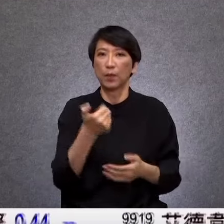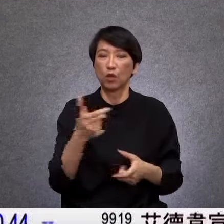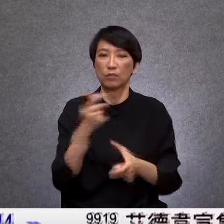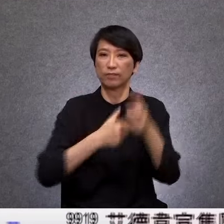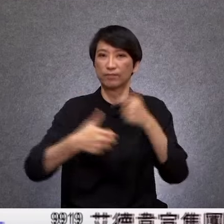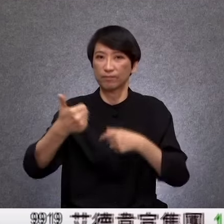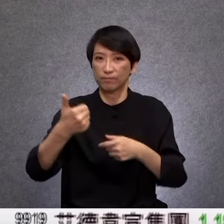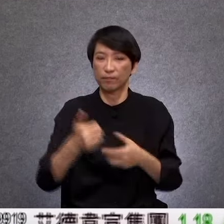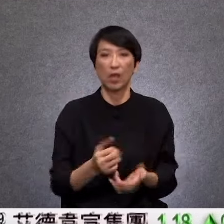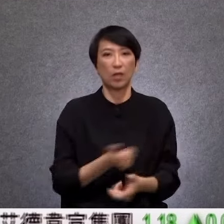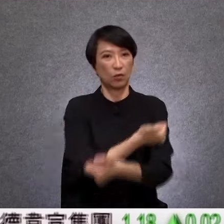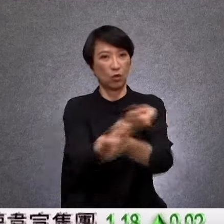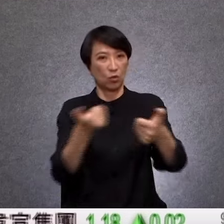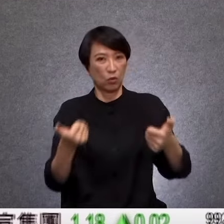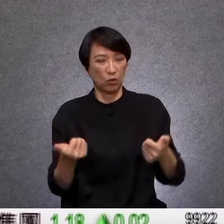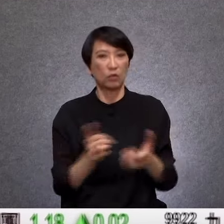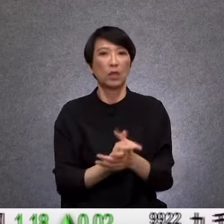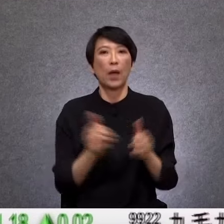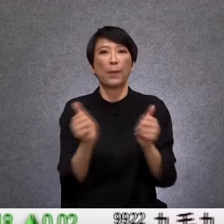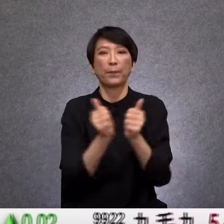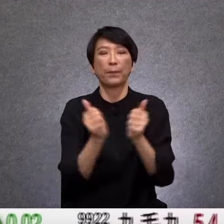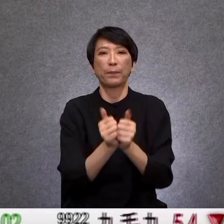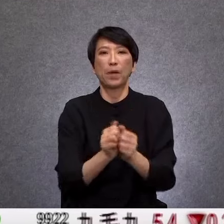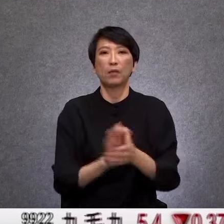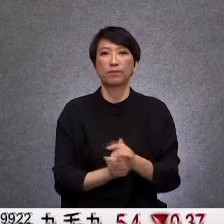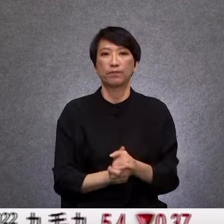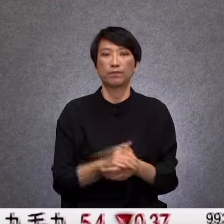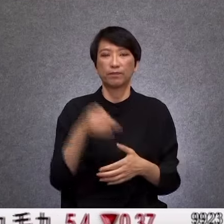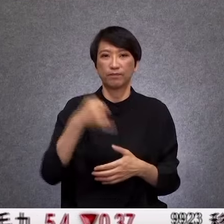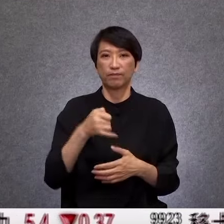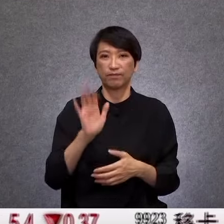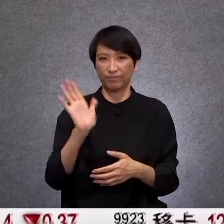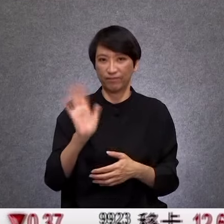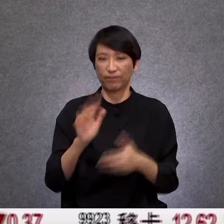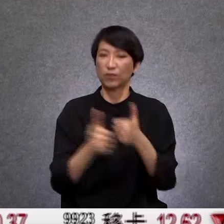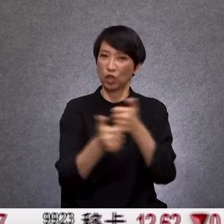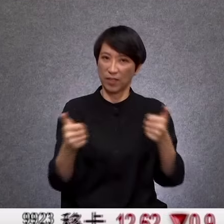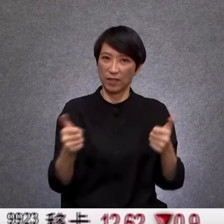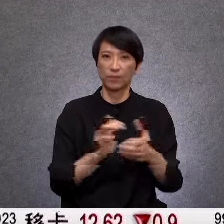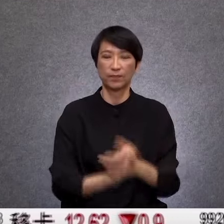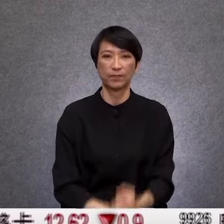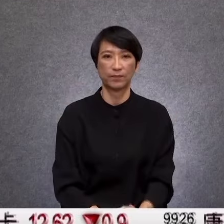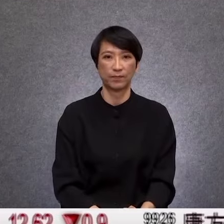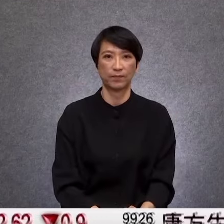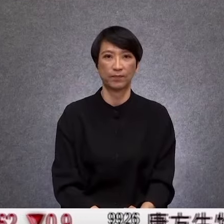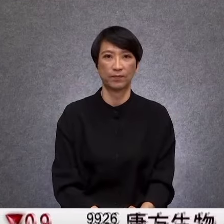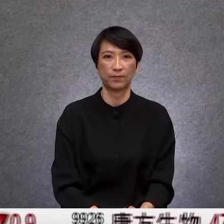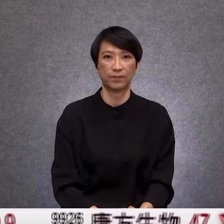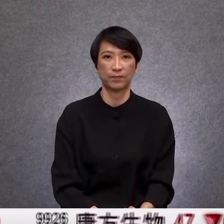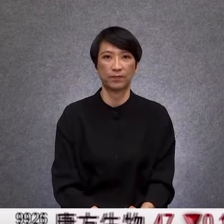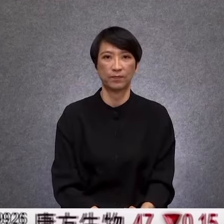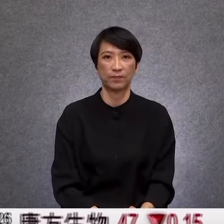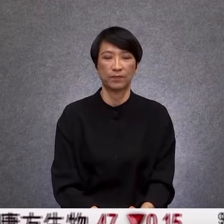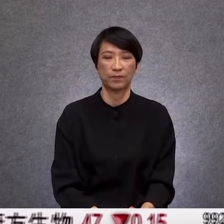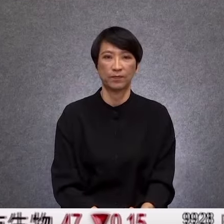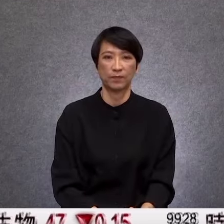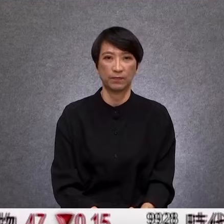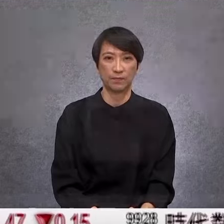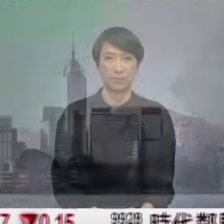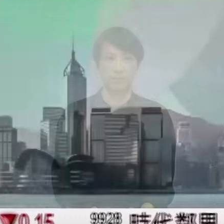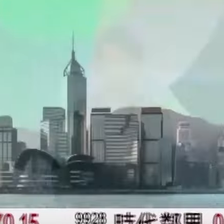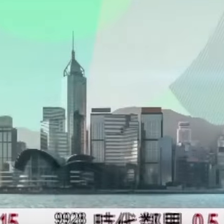好，咁啊，時間差唔多，咁今日唔該曬司長，亦都唔該曬各位媒體嘅朋友，我哋時間再會啦， 多謝。